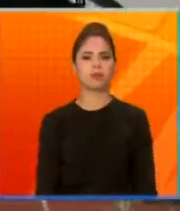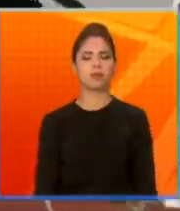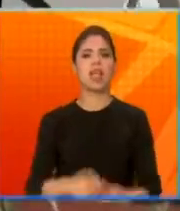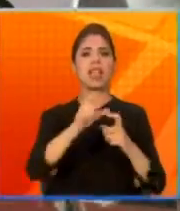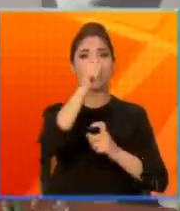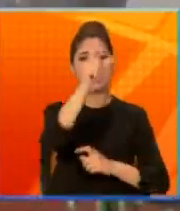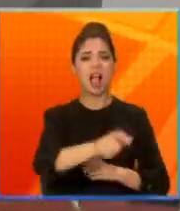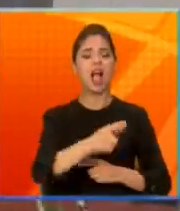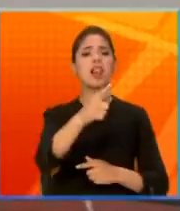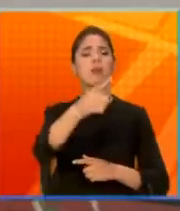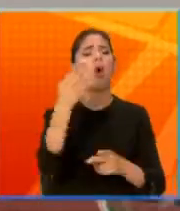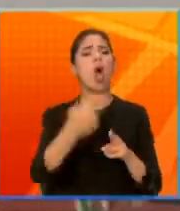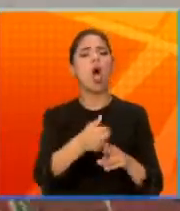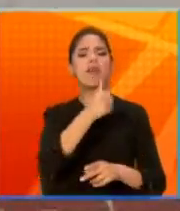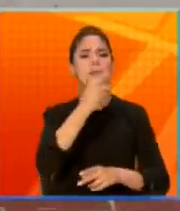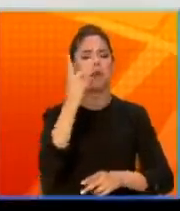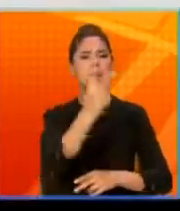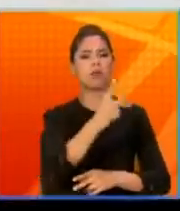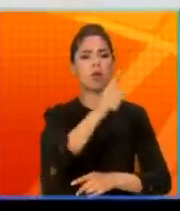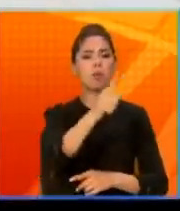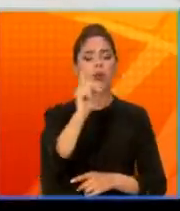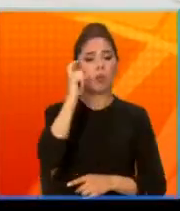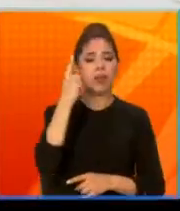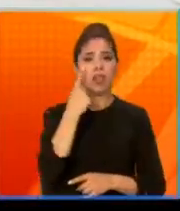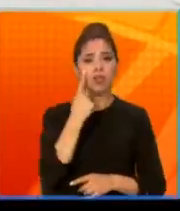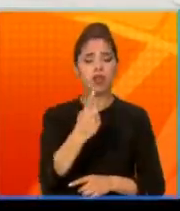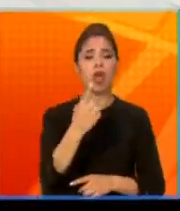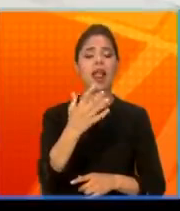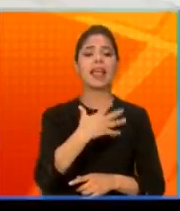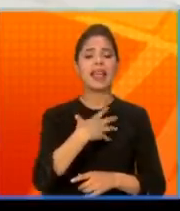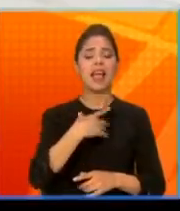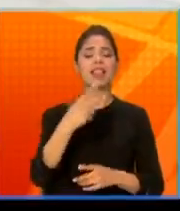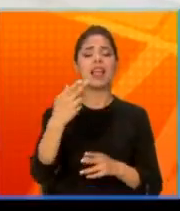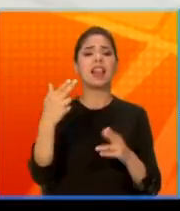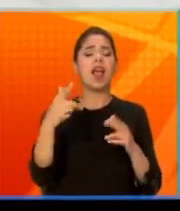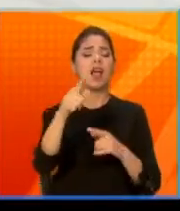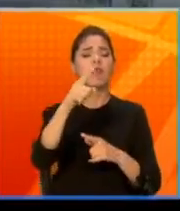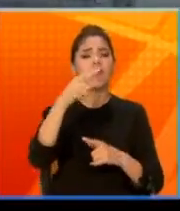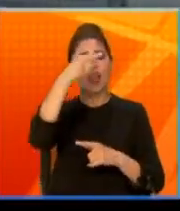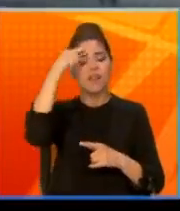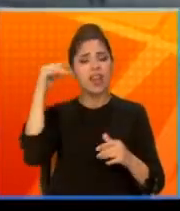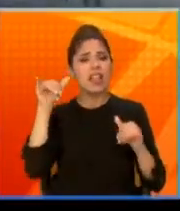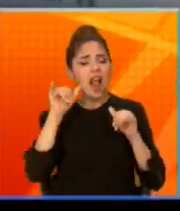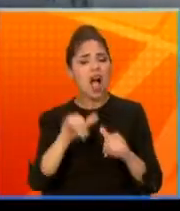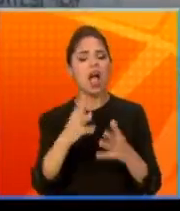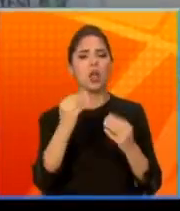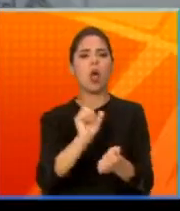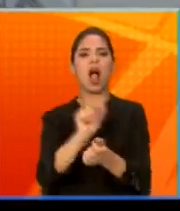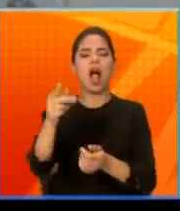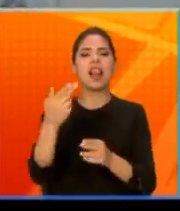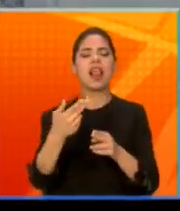Salih Sezgin örnek bir bak ve Tam da bu bilinçle kendi ile aynı kaderi yaşayan aileleri tavsiyeleri